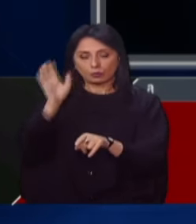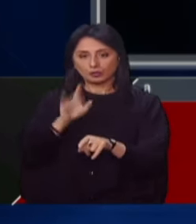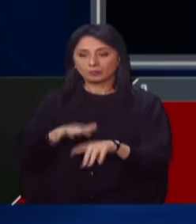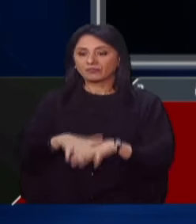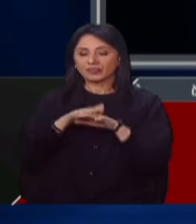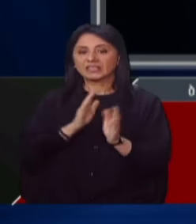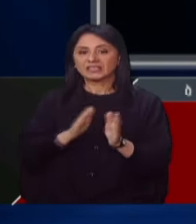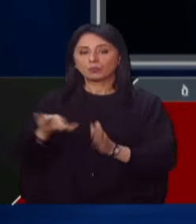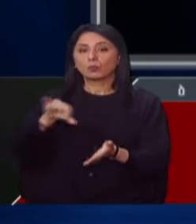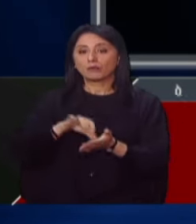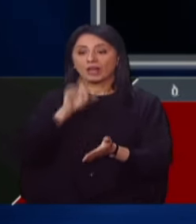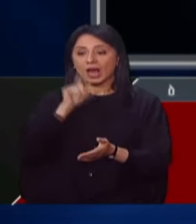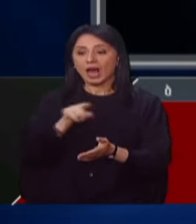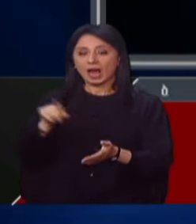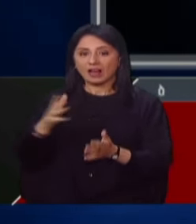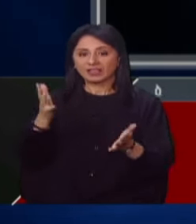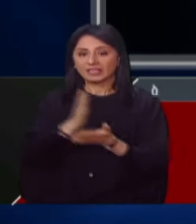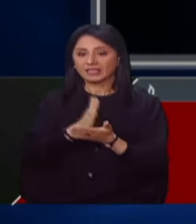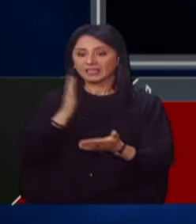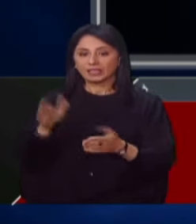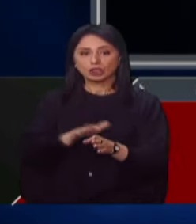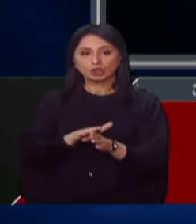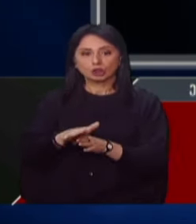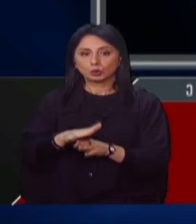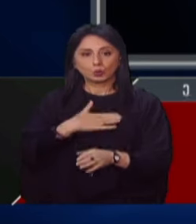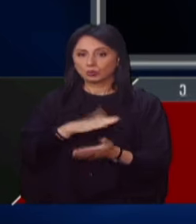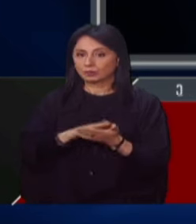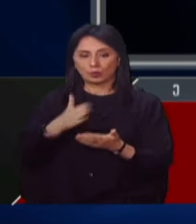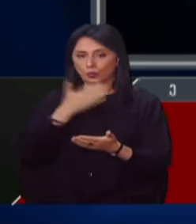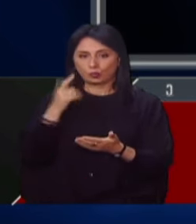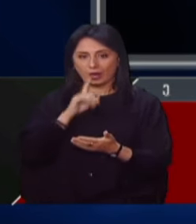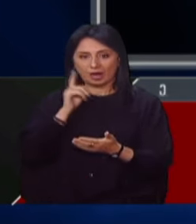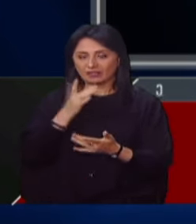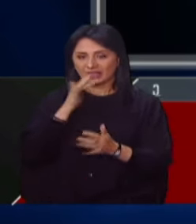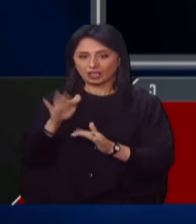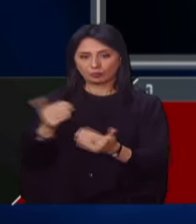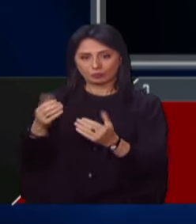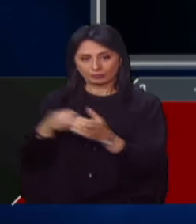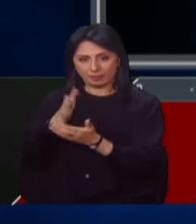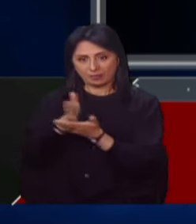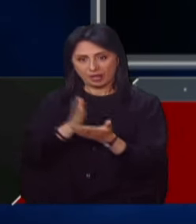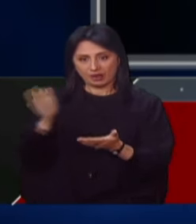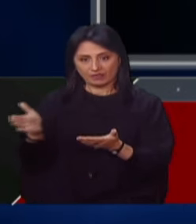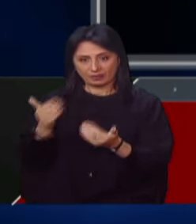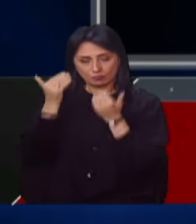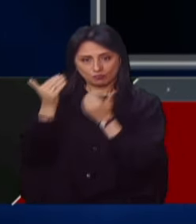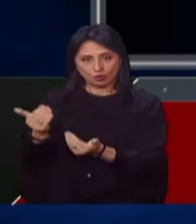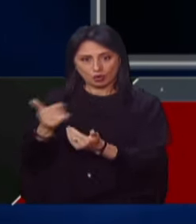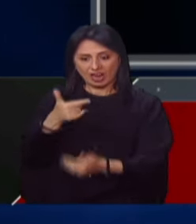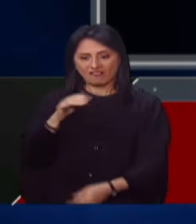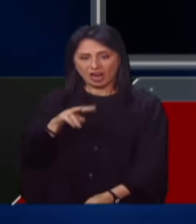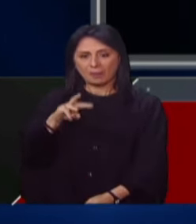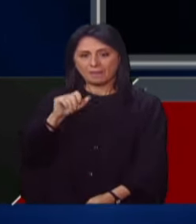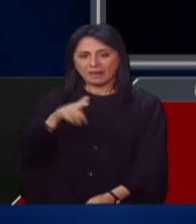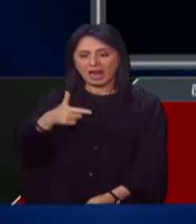აქციებში სტაბილურად მონაწილე ახალგაზრდების დიდი ნაწილი სრულიად არაგულწრფელი ახალგაზრდა ნაციონალები არიან. ესენია ნაცმოძრაობის, გვარამია